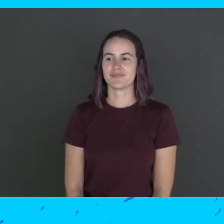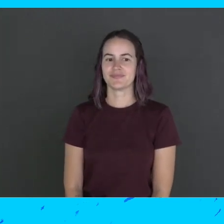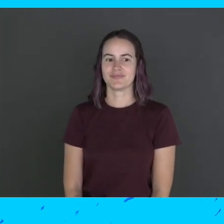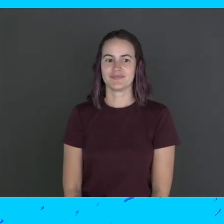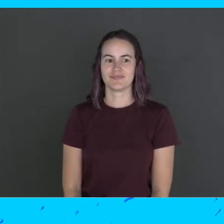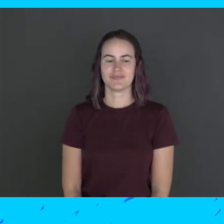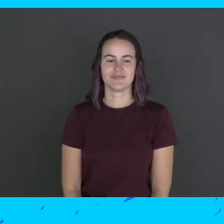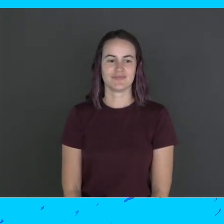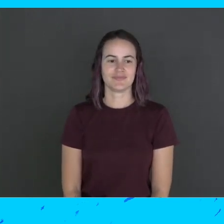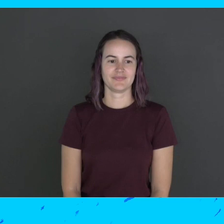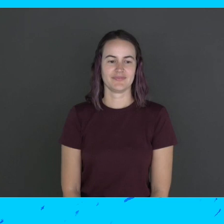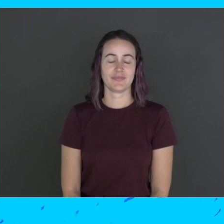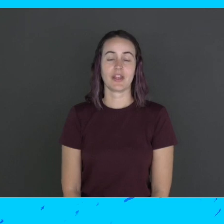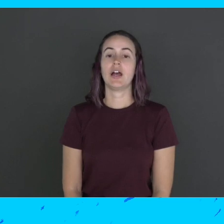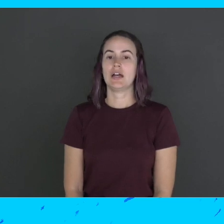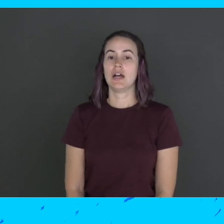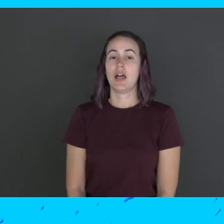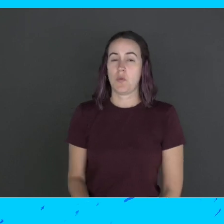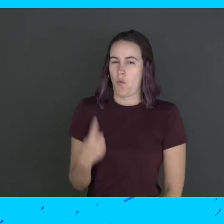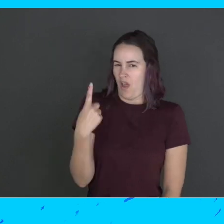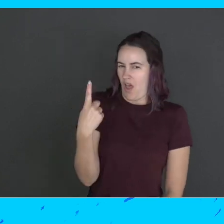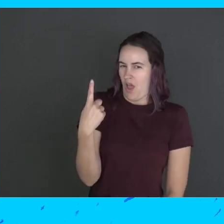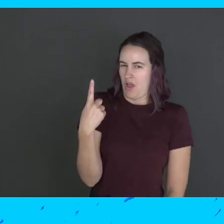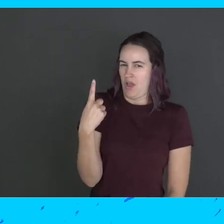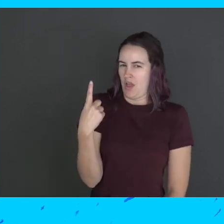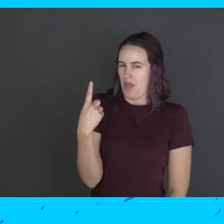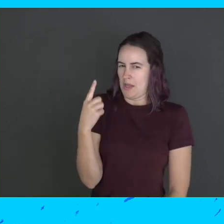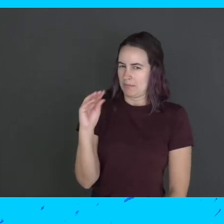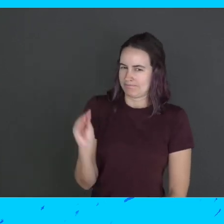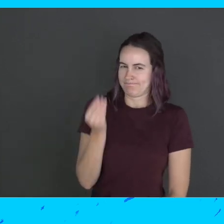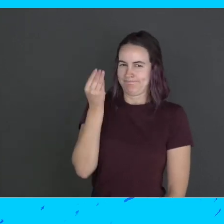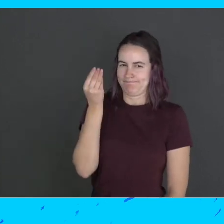Je crois que ce qui peut engager, c'est